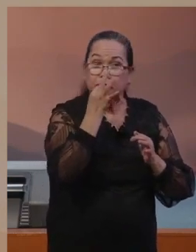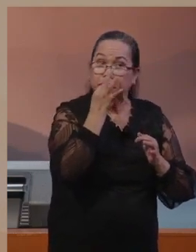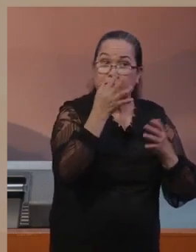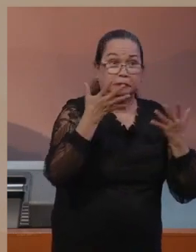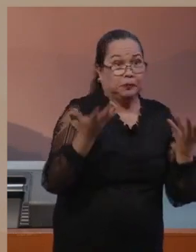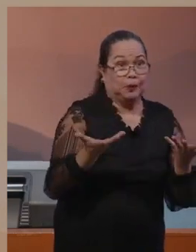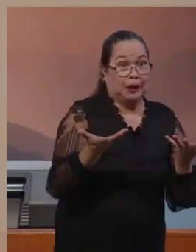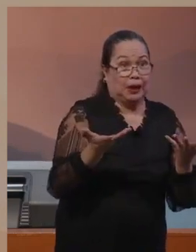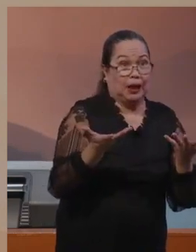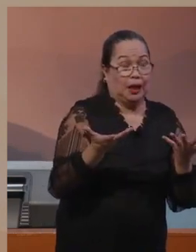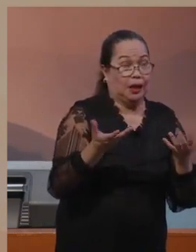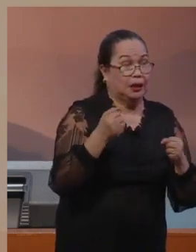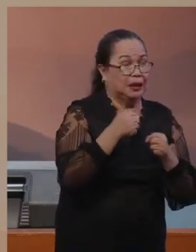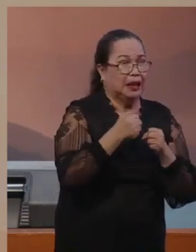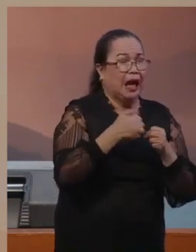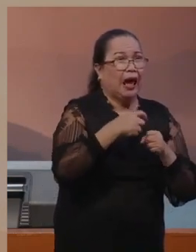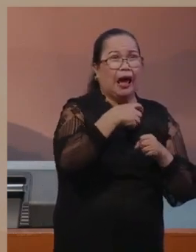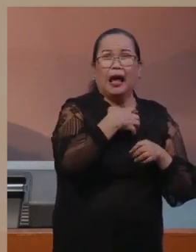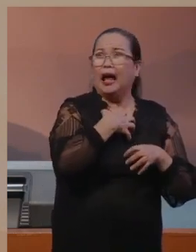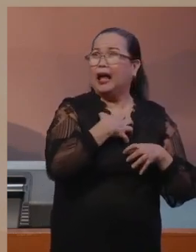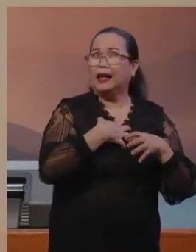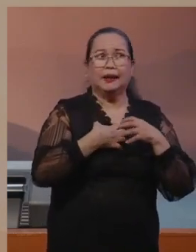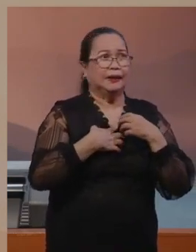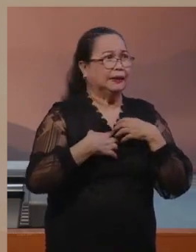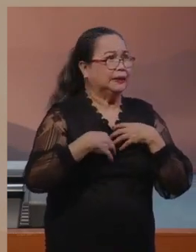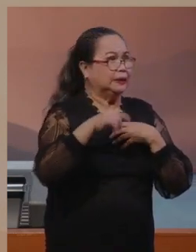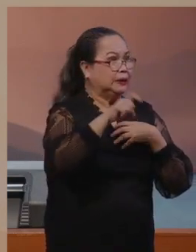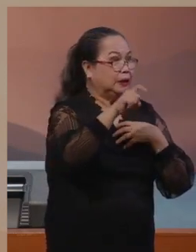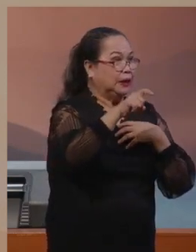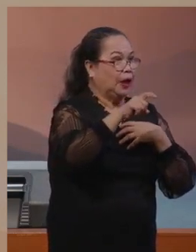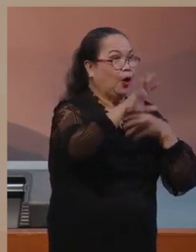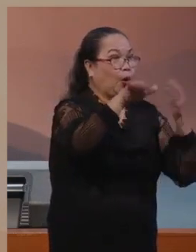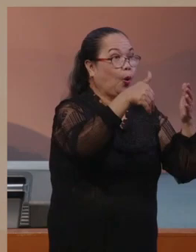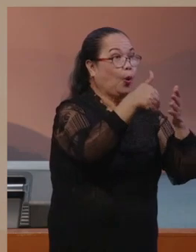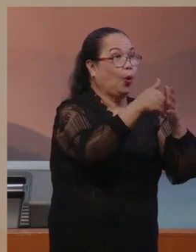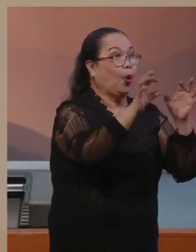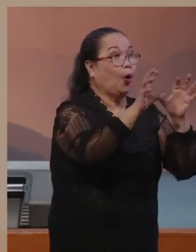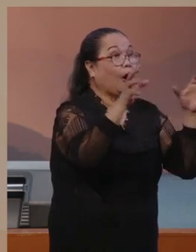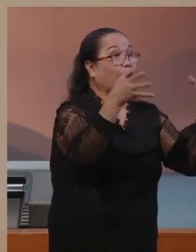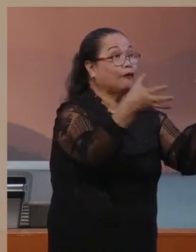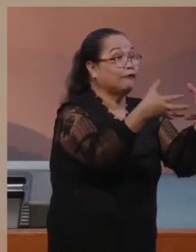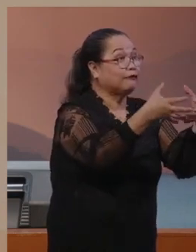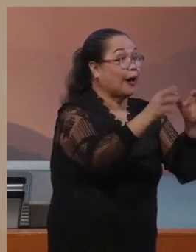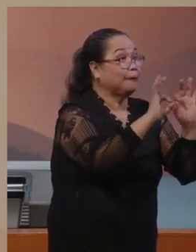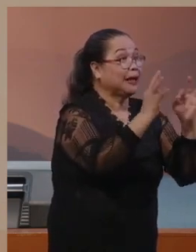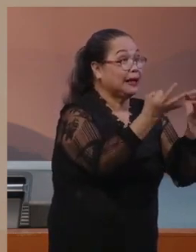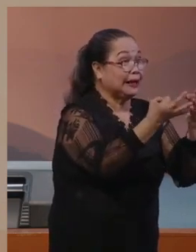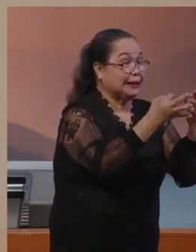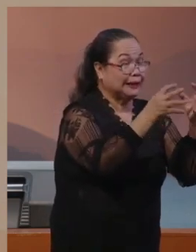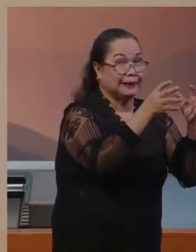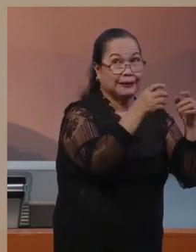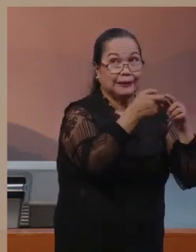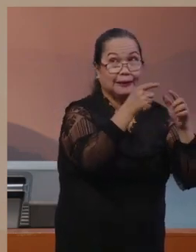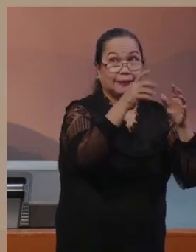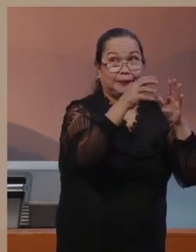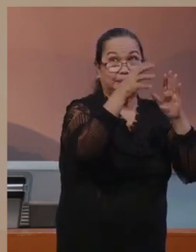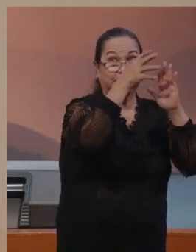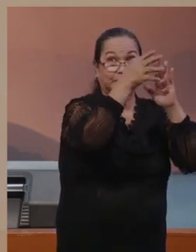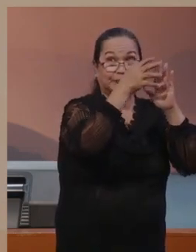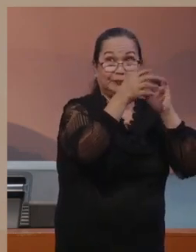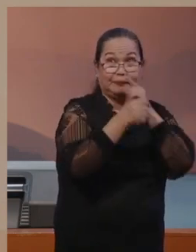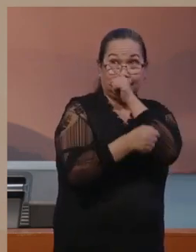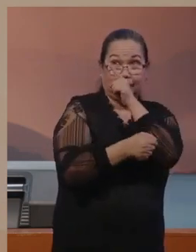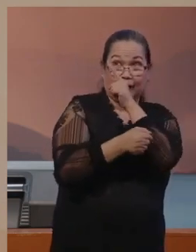no? Nagkaroon ng famine, so sila ay nagpunta sa Egypt. Kung nandito ang Israel, ito po ang Mediterranean